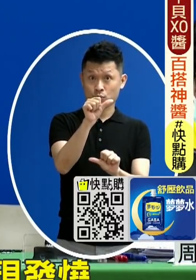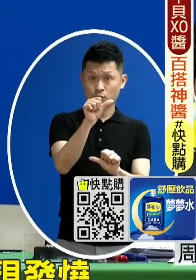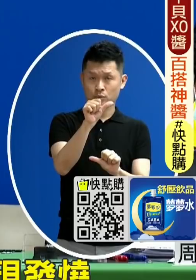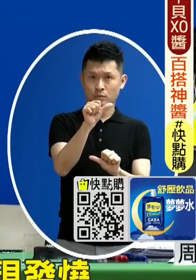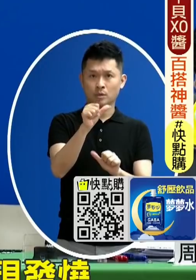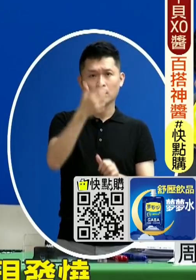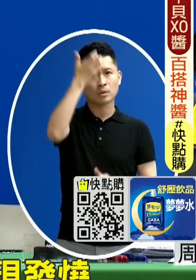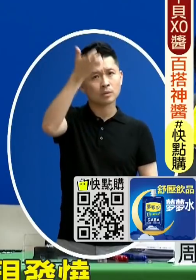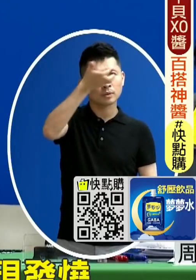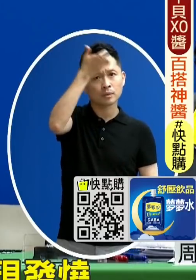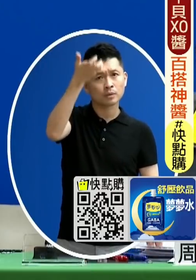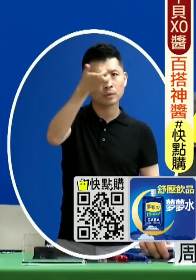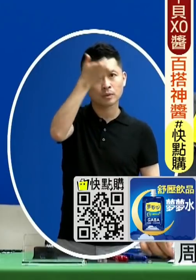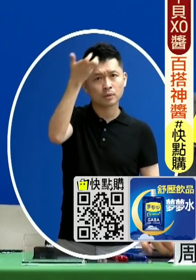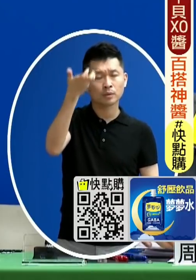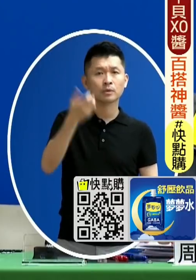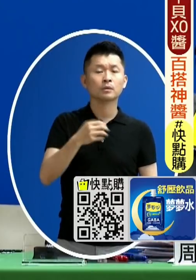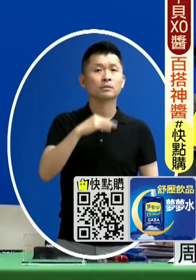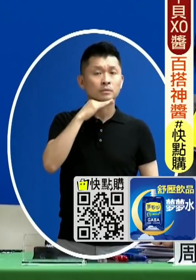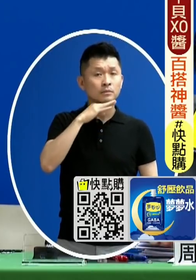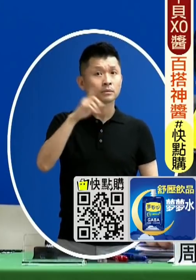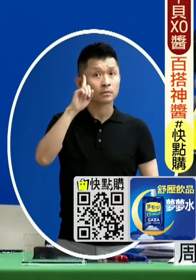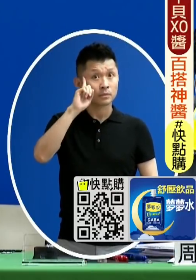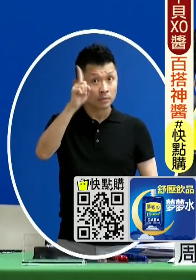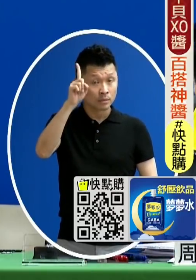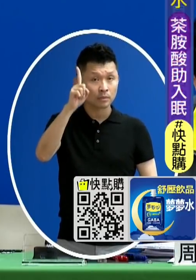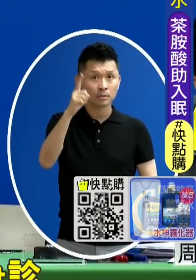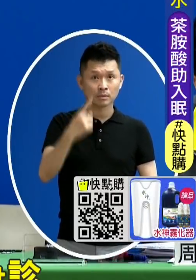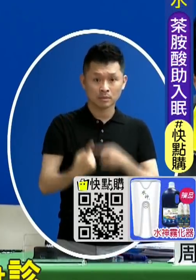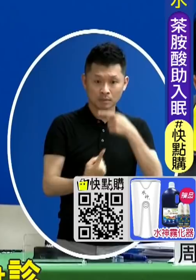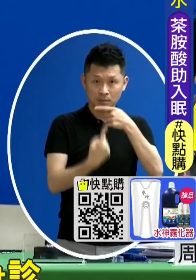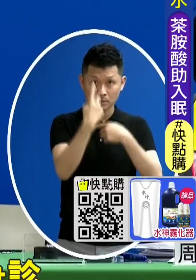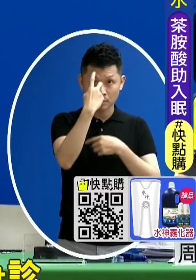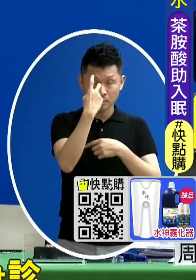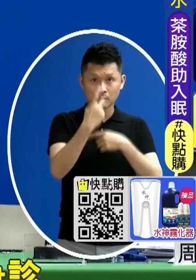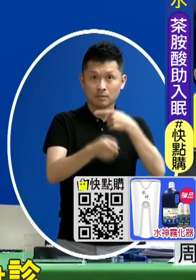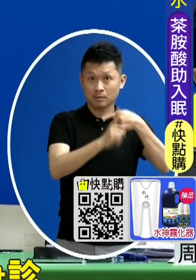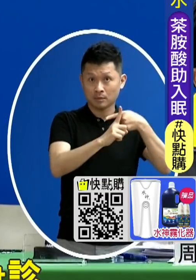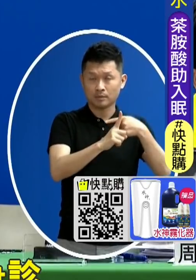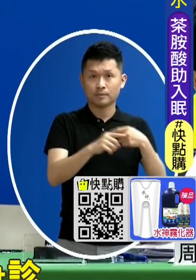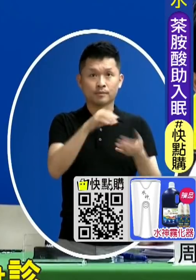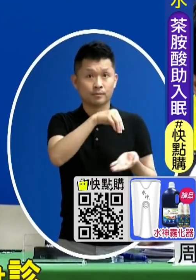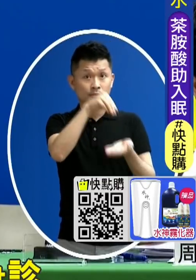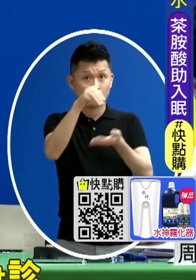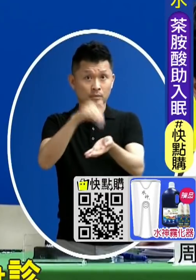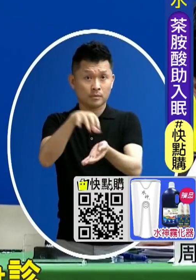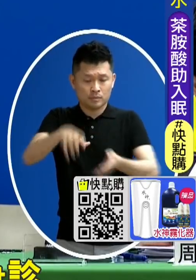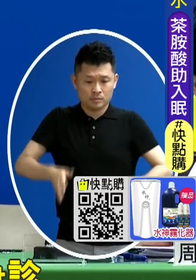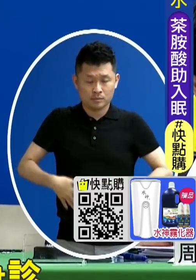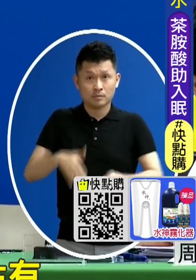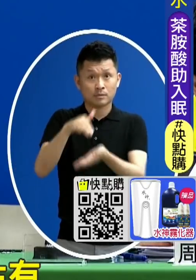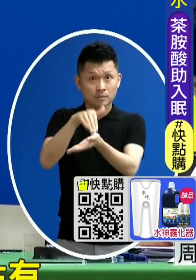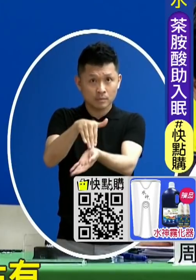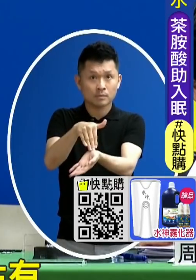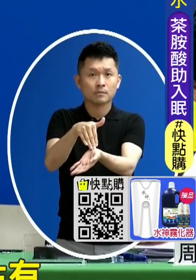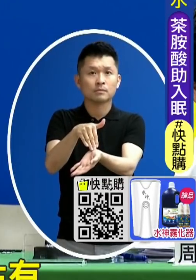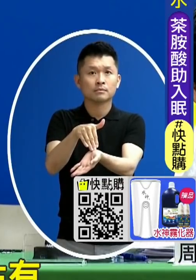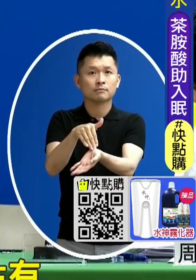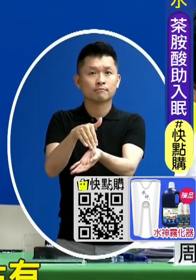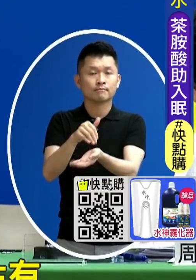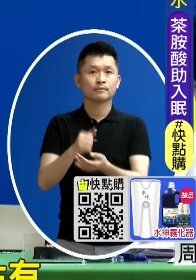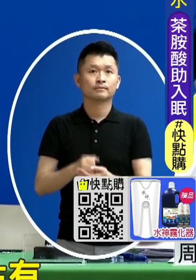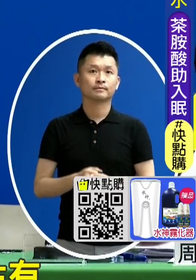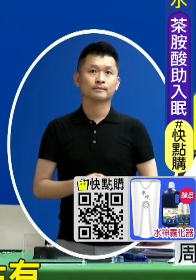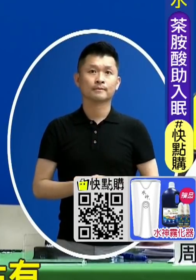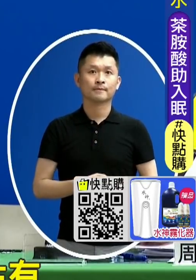候有出现发烧，那隔天检验阳性，那隔天也带到台大，对不起，带到医院的急诊这边去，就